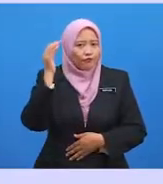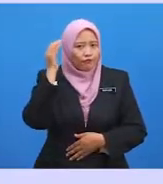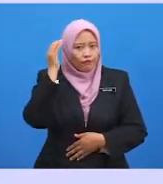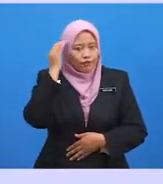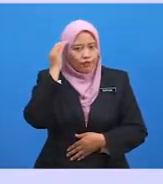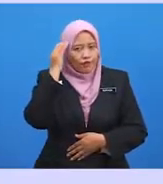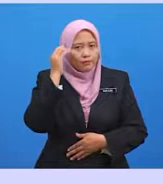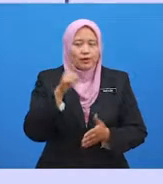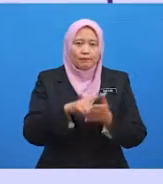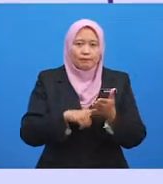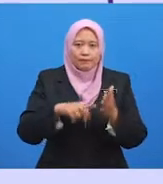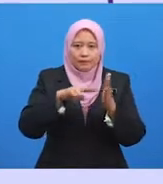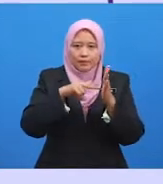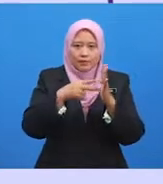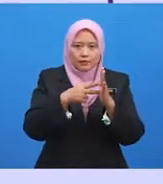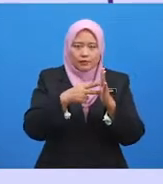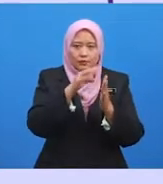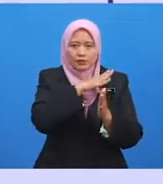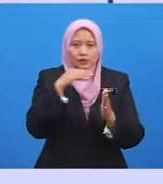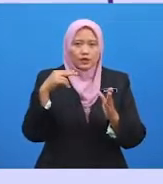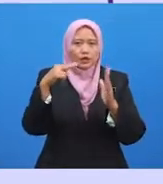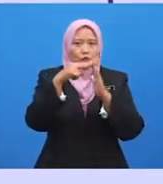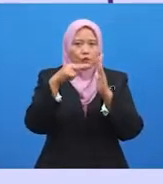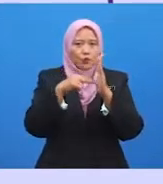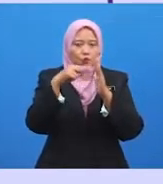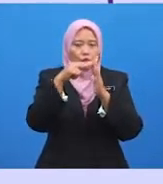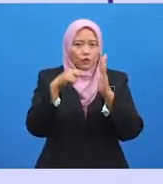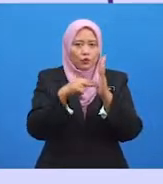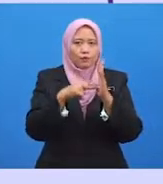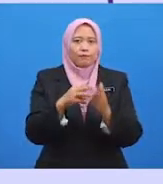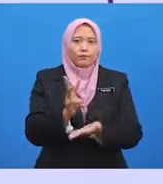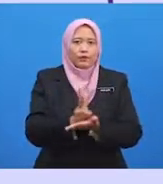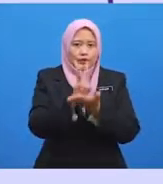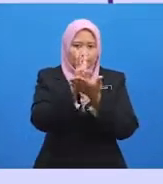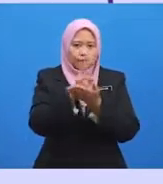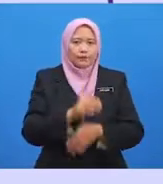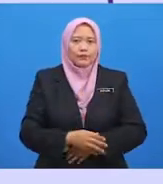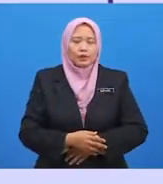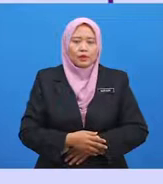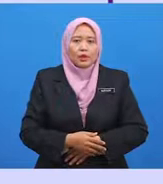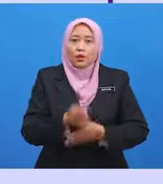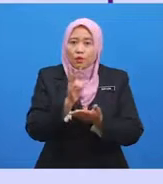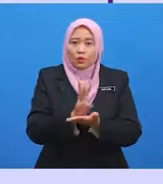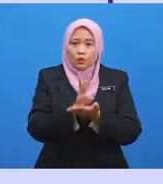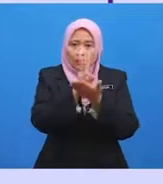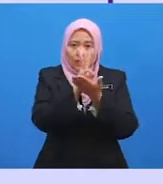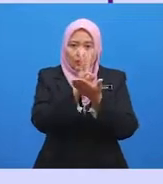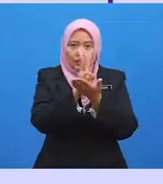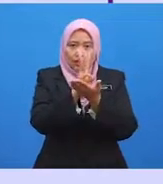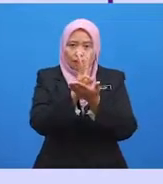hukum wakaf dari segi bahasa perkataan wakaf adalah seperti dengan